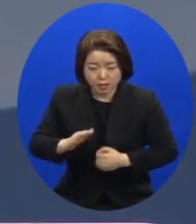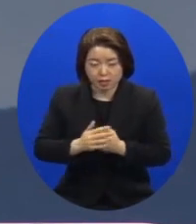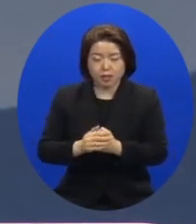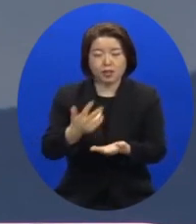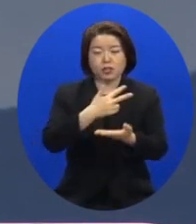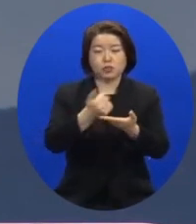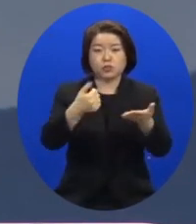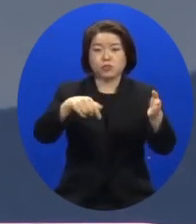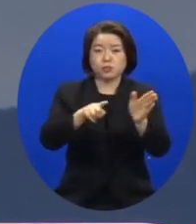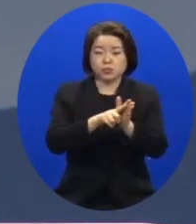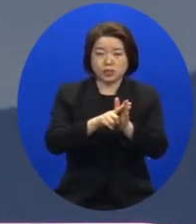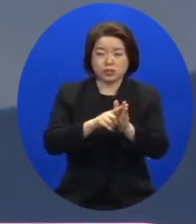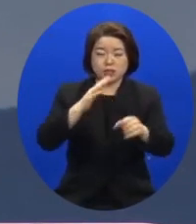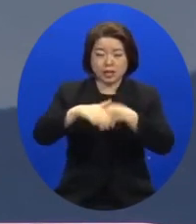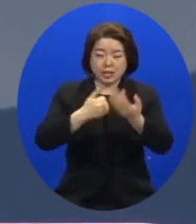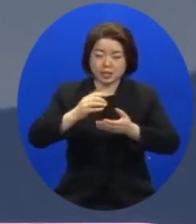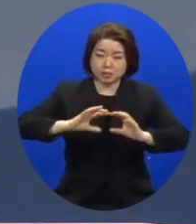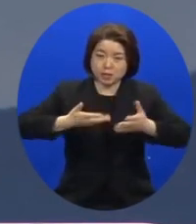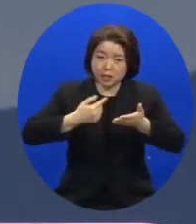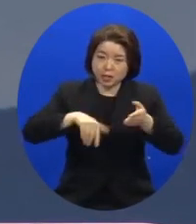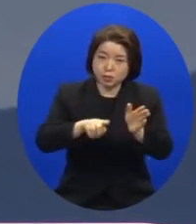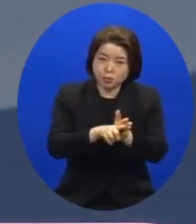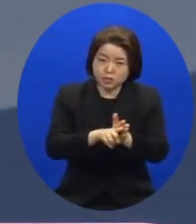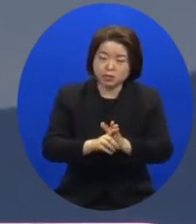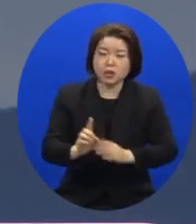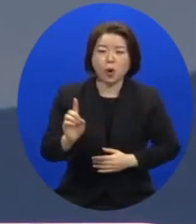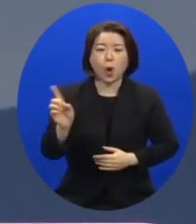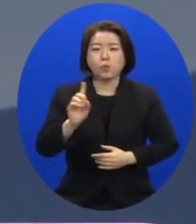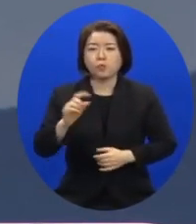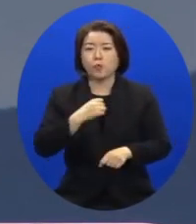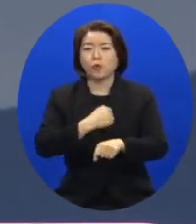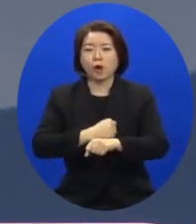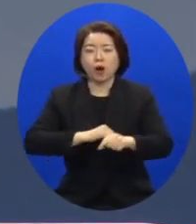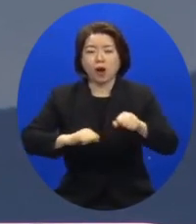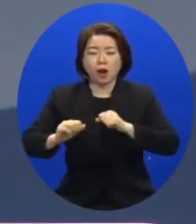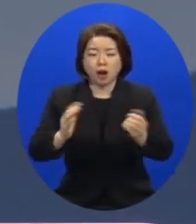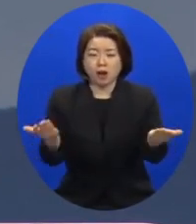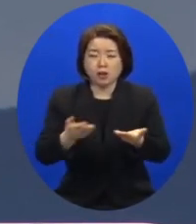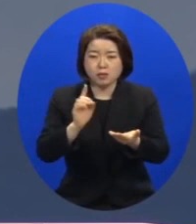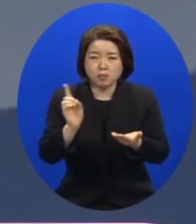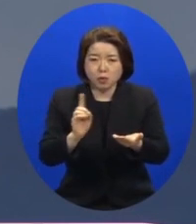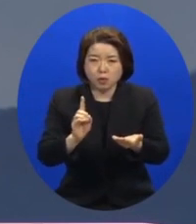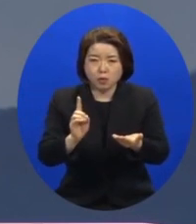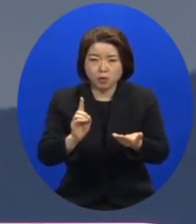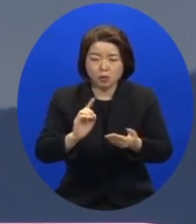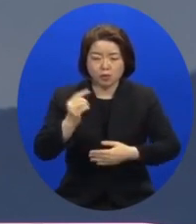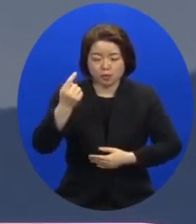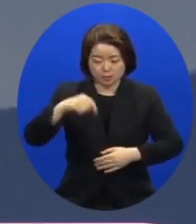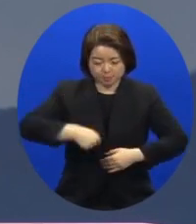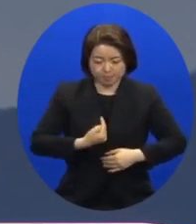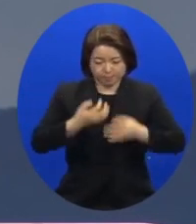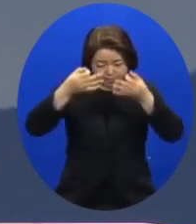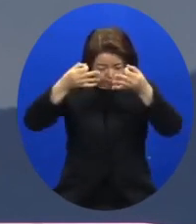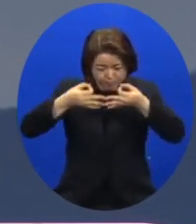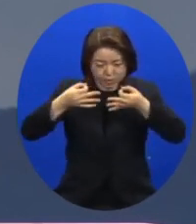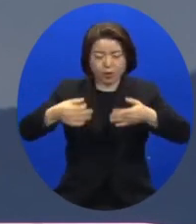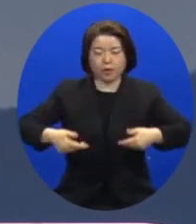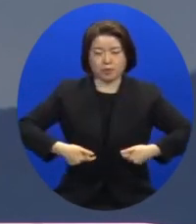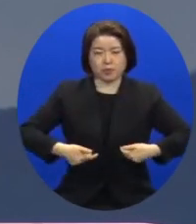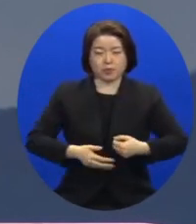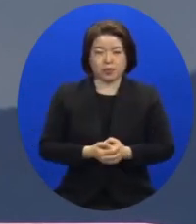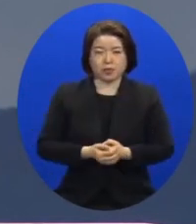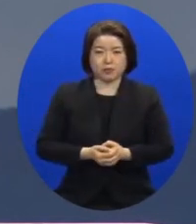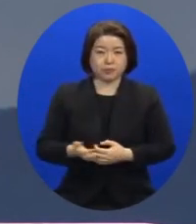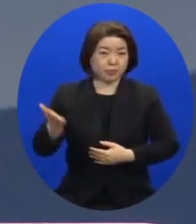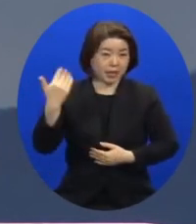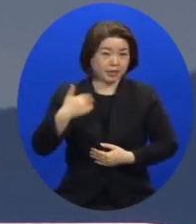위해서 하나님의 나라 위해서는 무엇을 하셨는 점검해야 합니다 제가 군목 으로